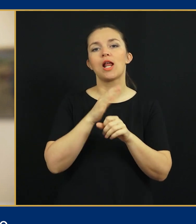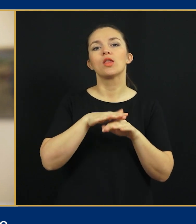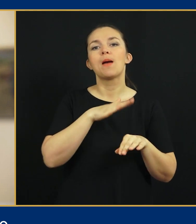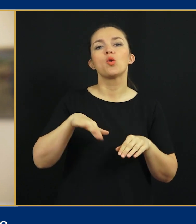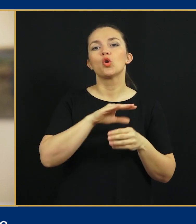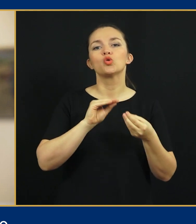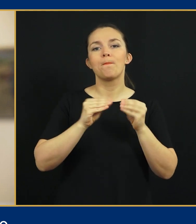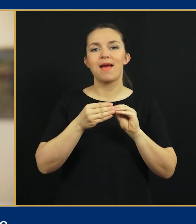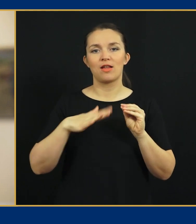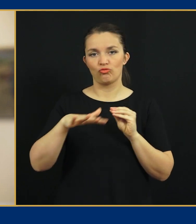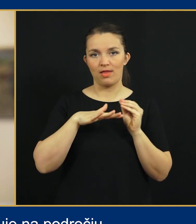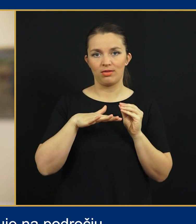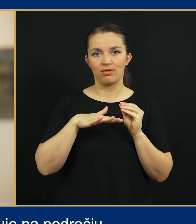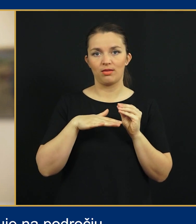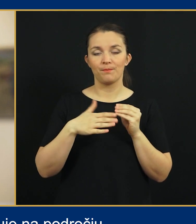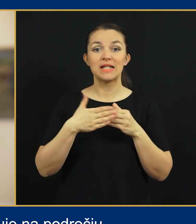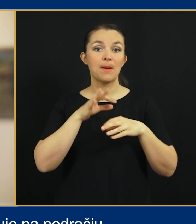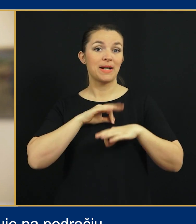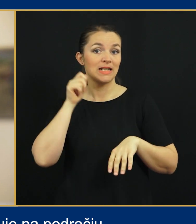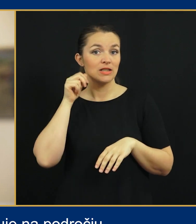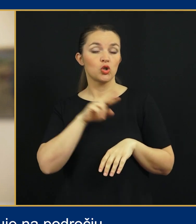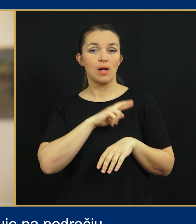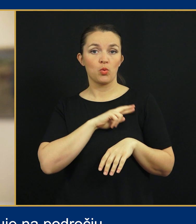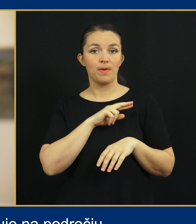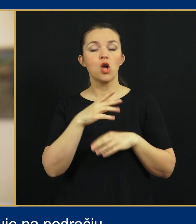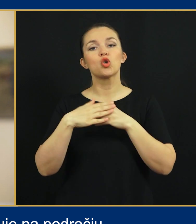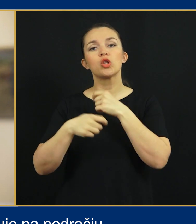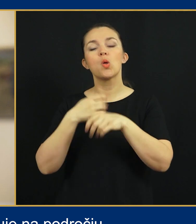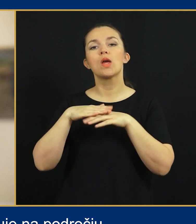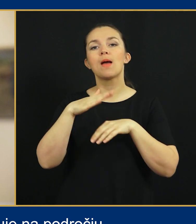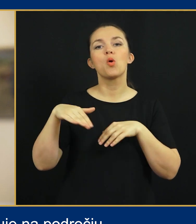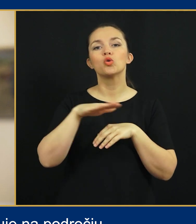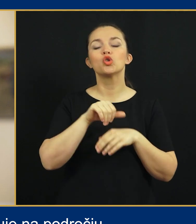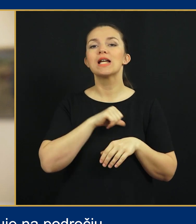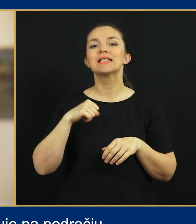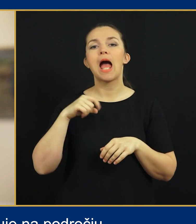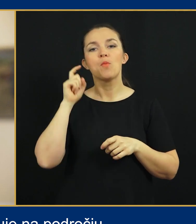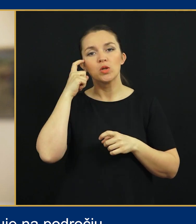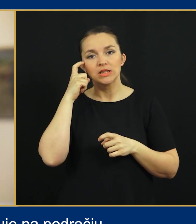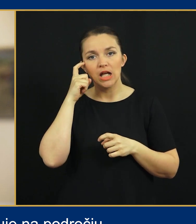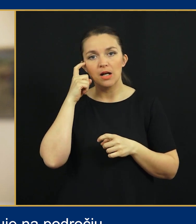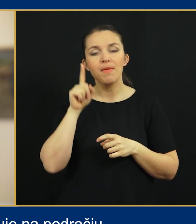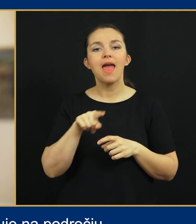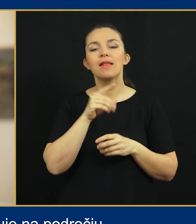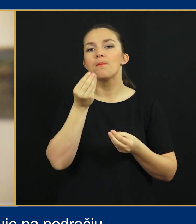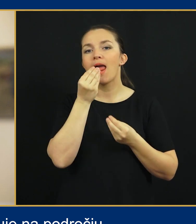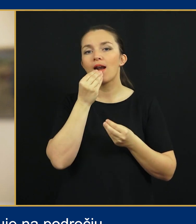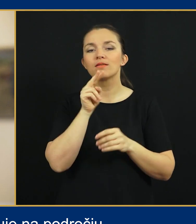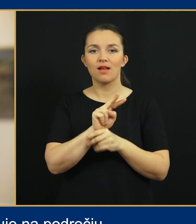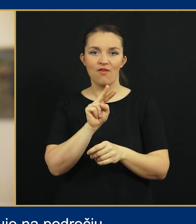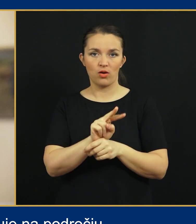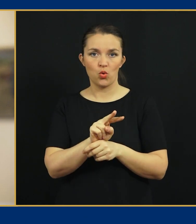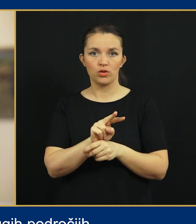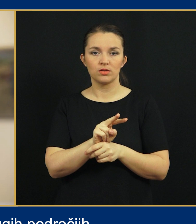področju menedžmenta. S predsednico republike sodeluje na področju samooskrbe in prehranske